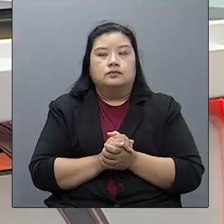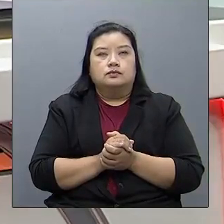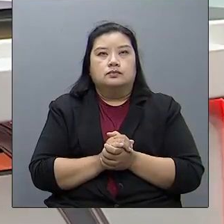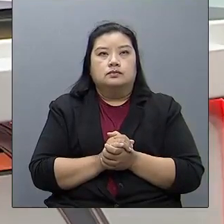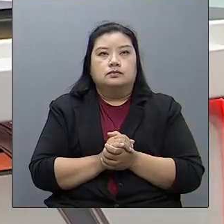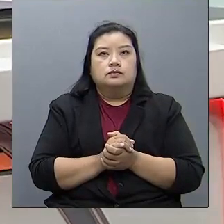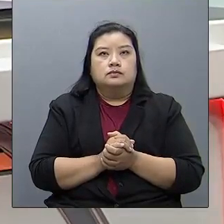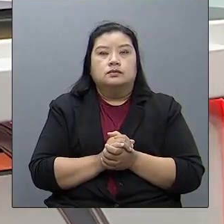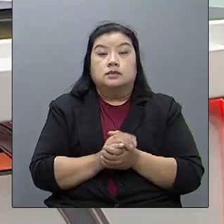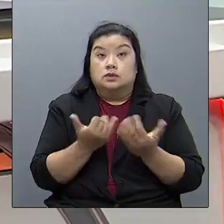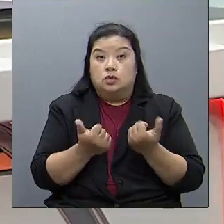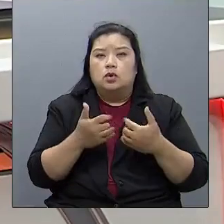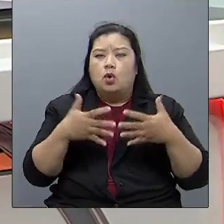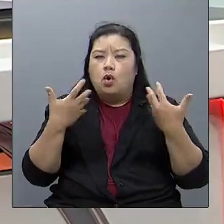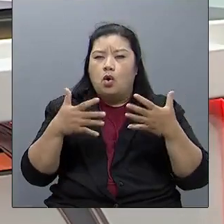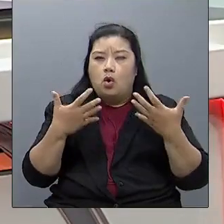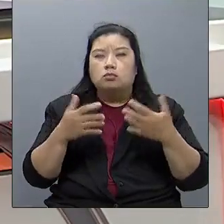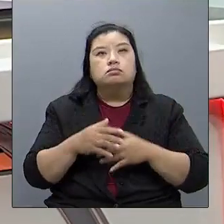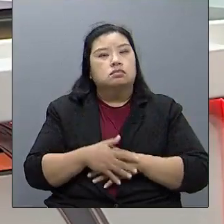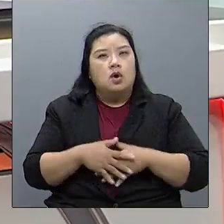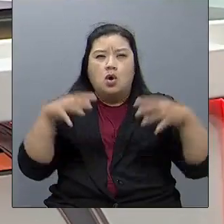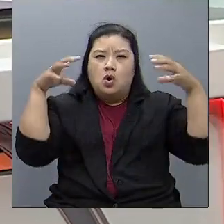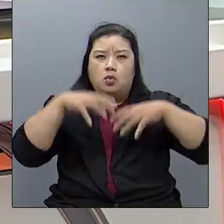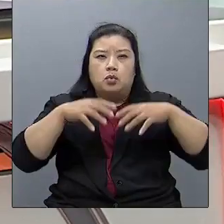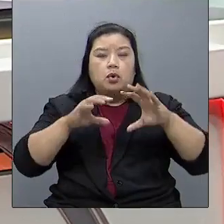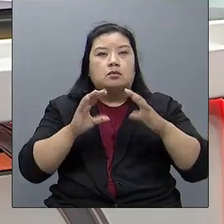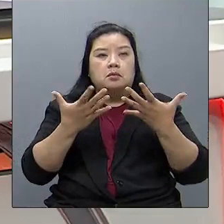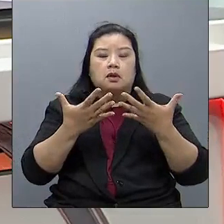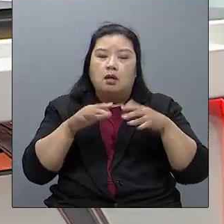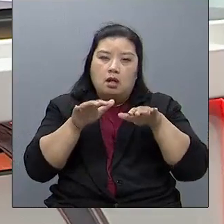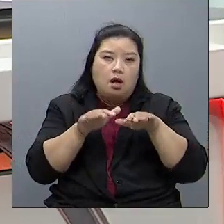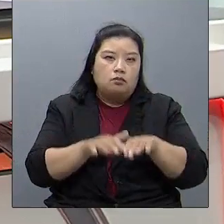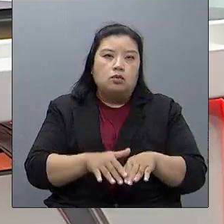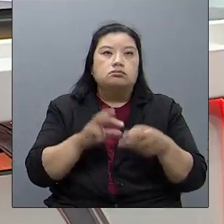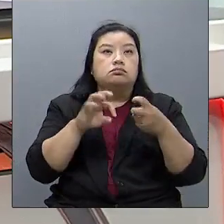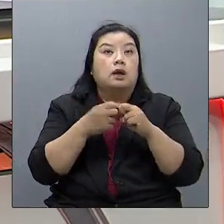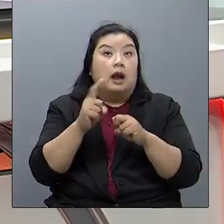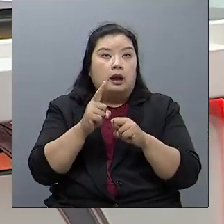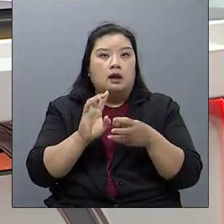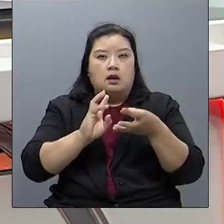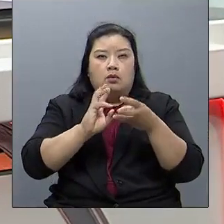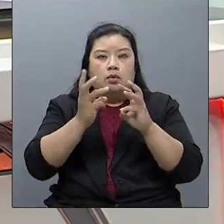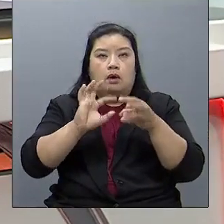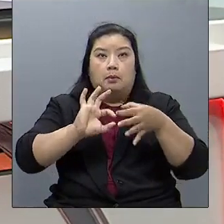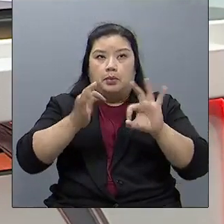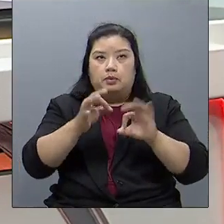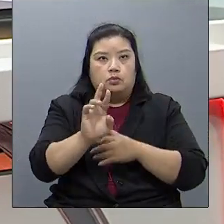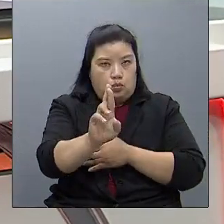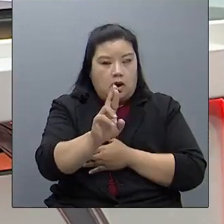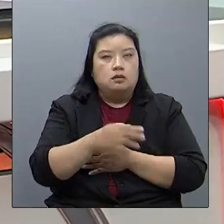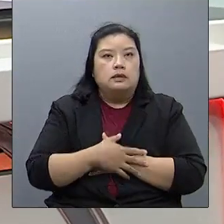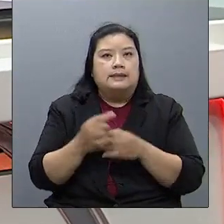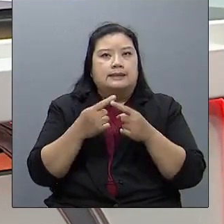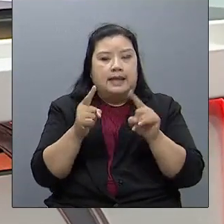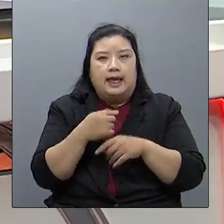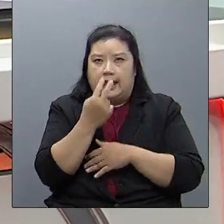ช่วงที่อากาศร้อนและแล้งกันแบบนี้นะคะสิ่งหนึ่งที่ต้องระมัดระวังนั่นก็คือเหตุไฟไหม้ต่างๆแต่ว่าบางเหตุการณ์เนี่ยเชื่อว่